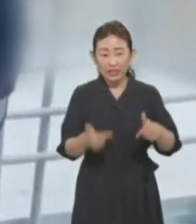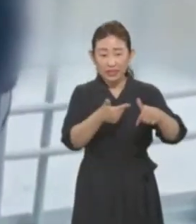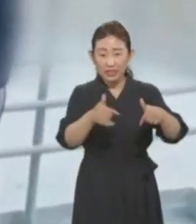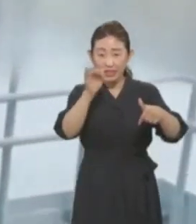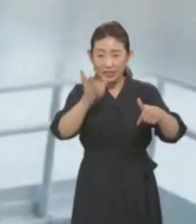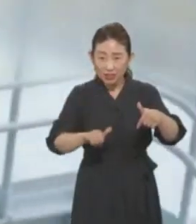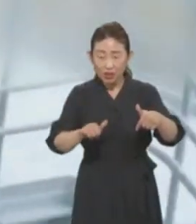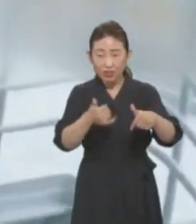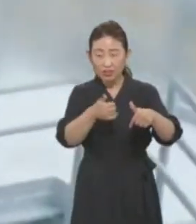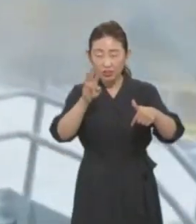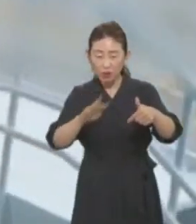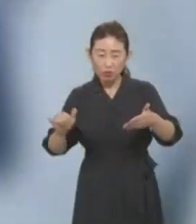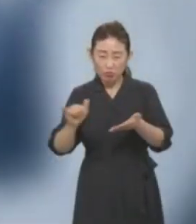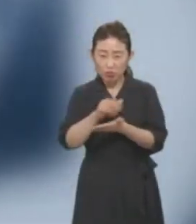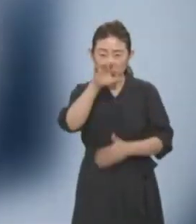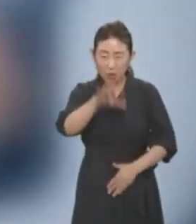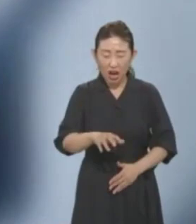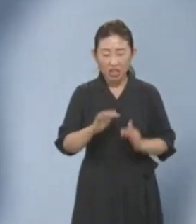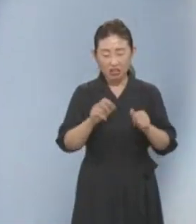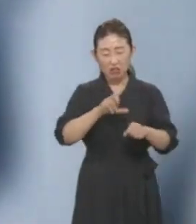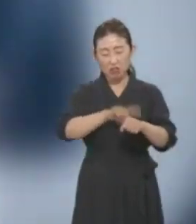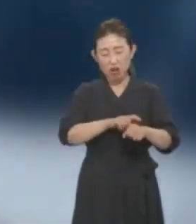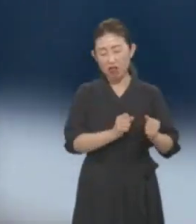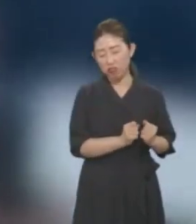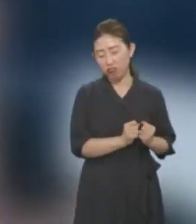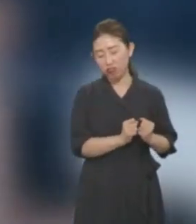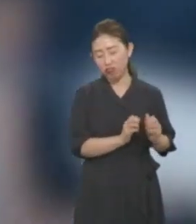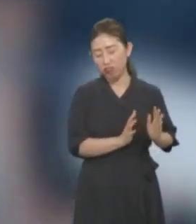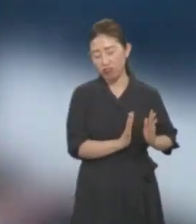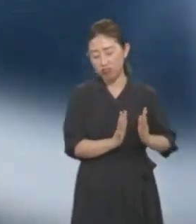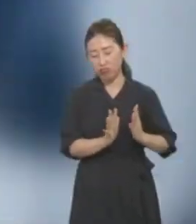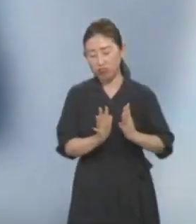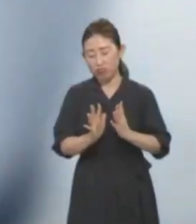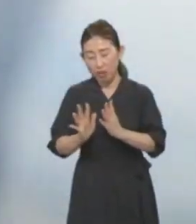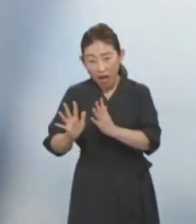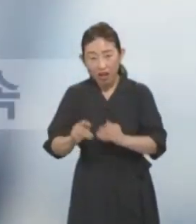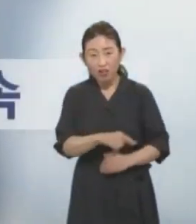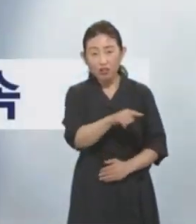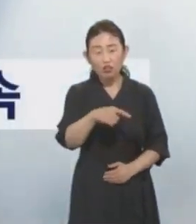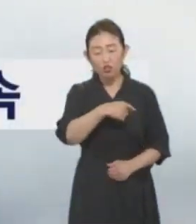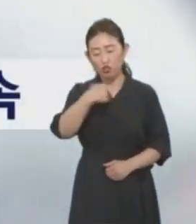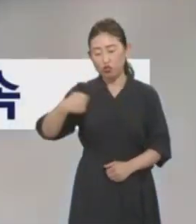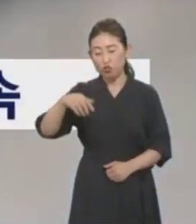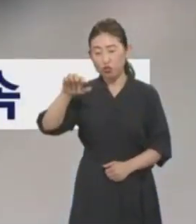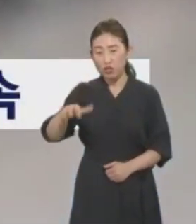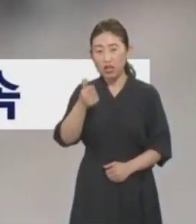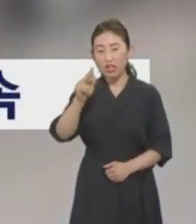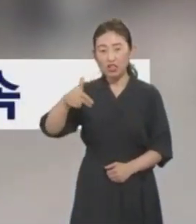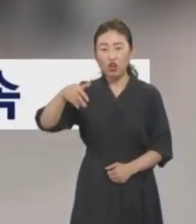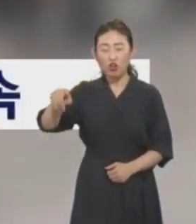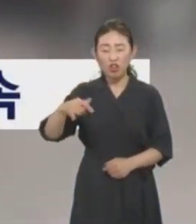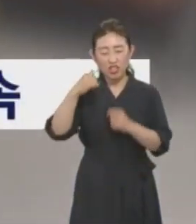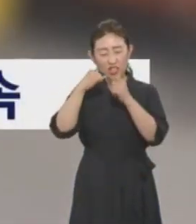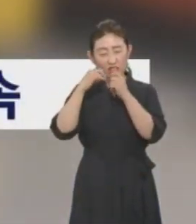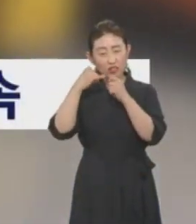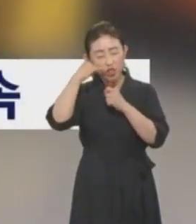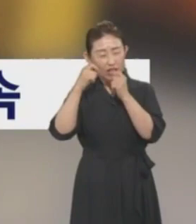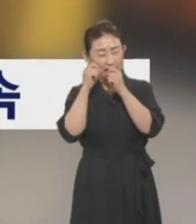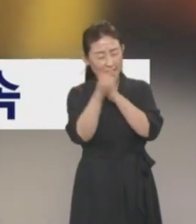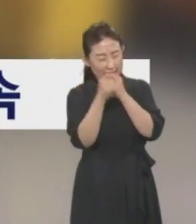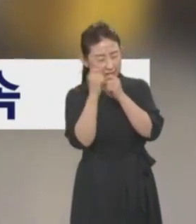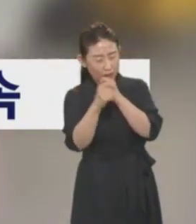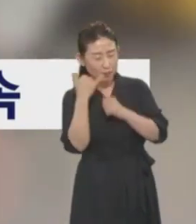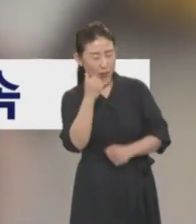인천공항에 수갑을 찬 사람들이 줄줄이 들어옵니다. 경찰에 연행되는 이들은 중국 항저우에서 보이스피싱 범죄를